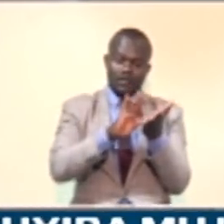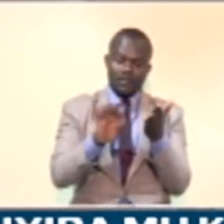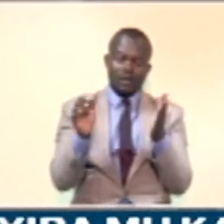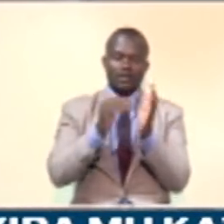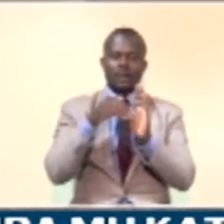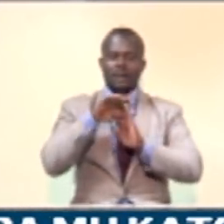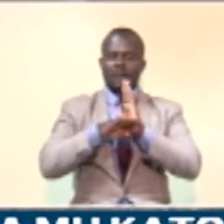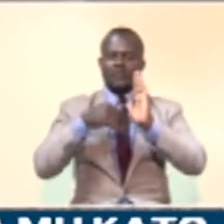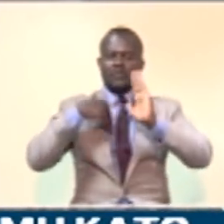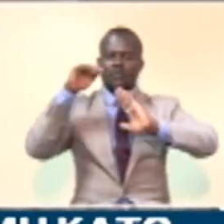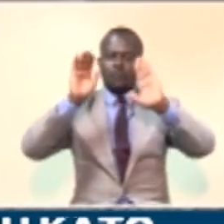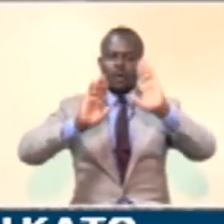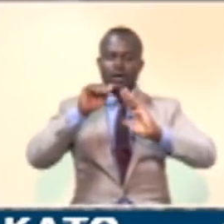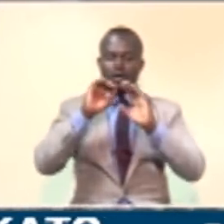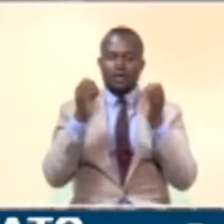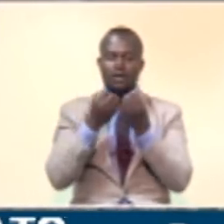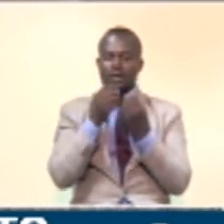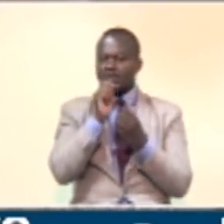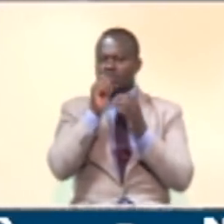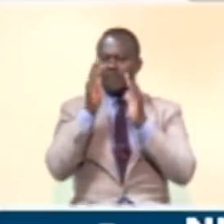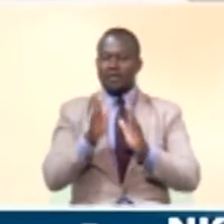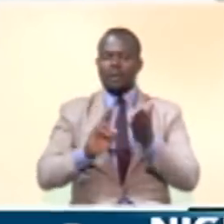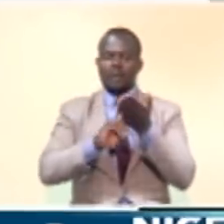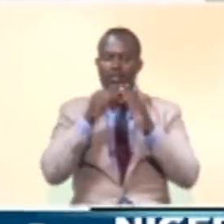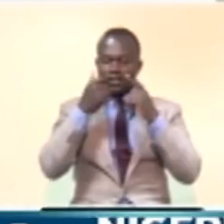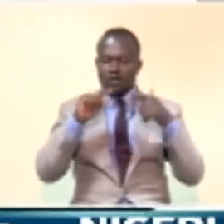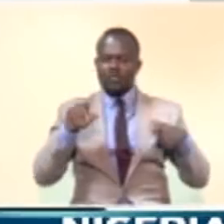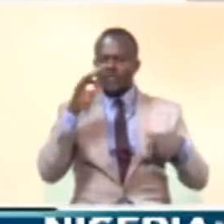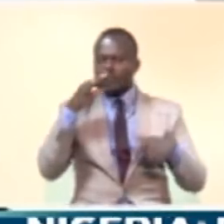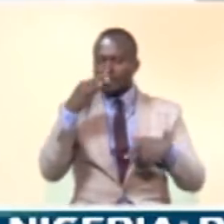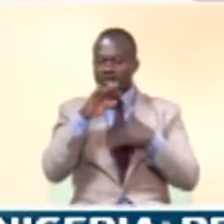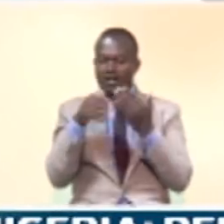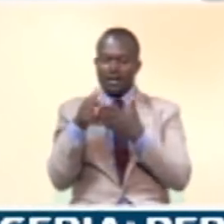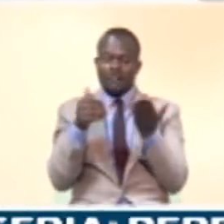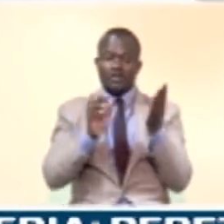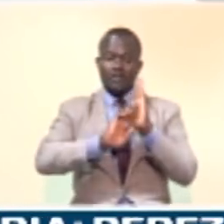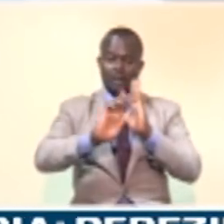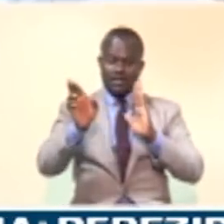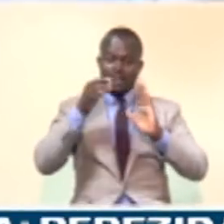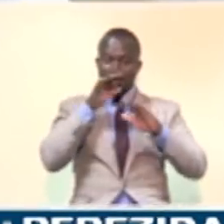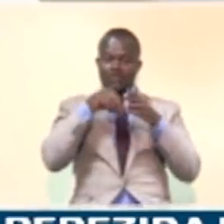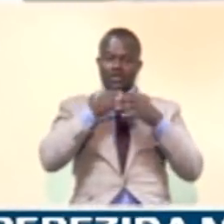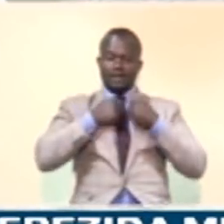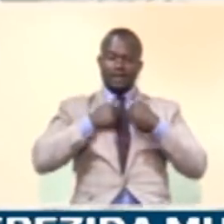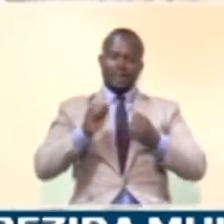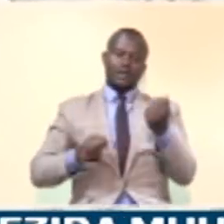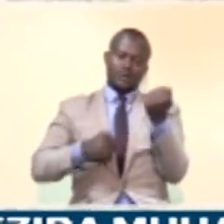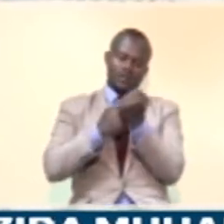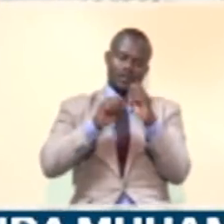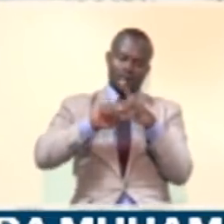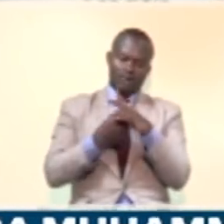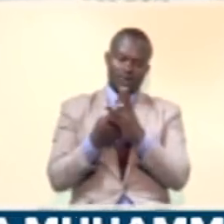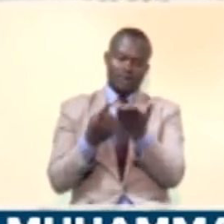Ni gahunda igirwamo uruhare n'umuryango w'abanyamakuru bakoresha ururimi rw'Igifaransa. Ambasade y'Abafaransa mu Rwanda yadushyigikiye